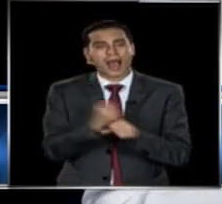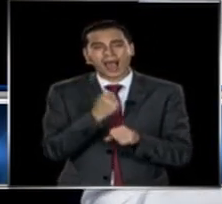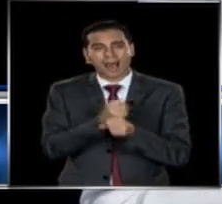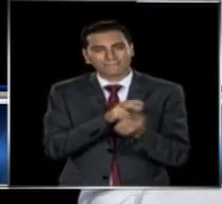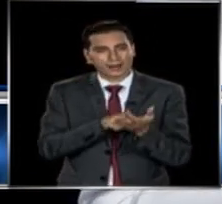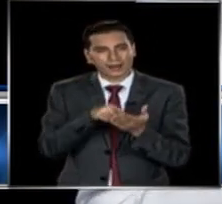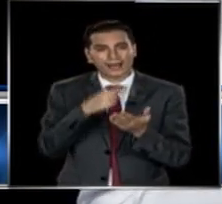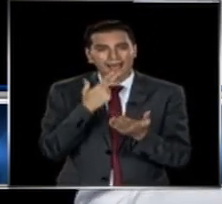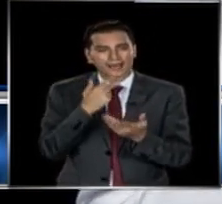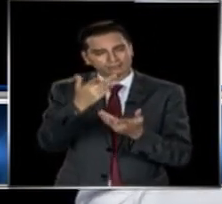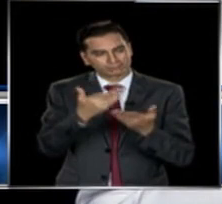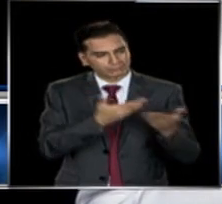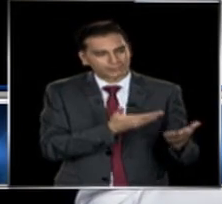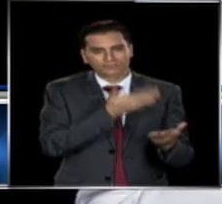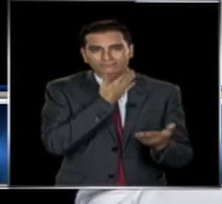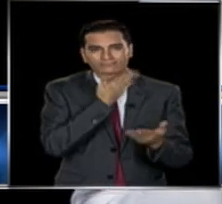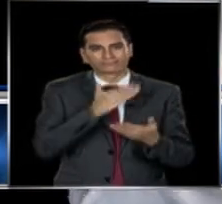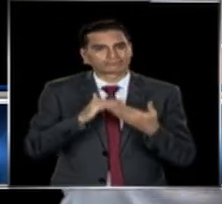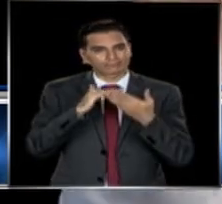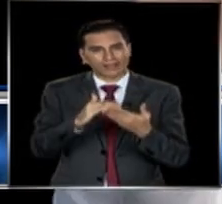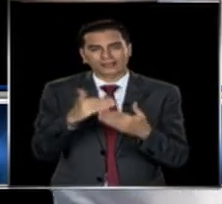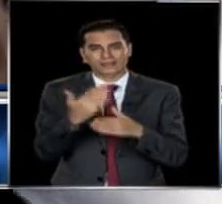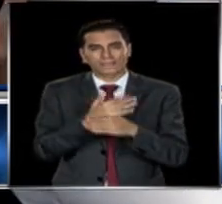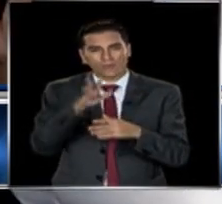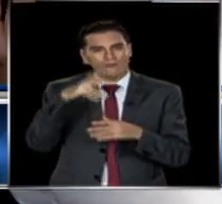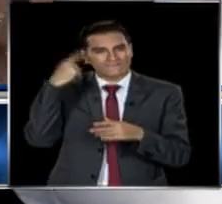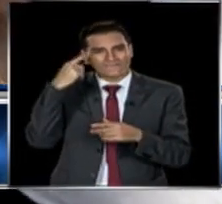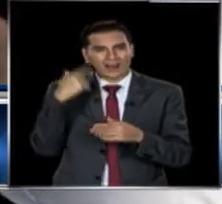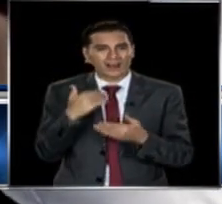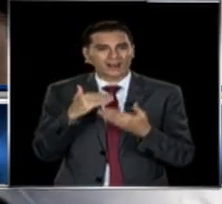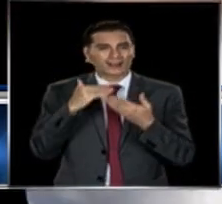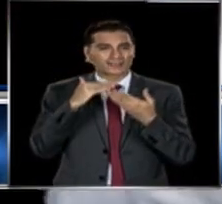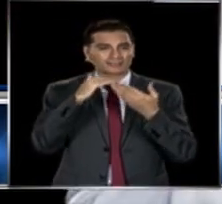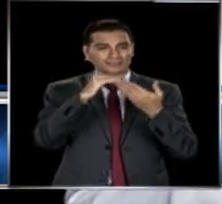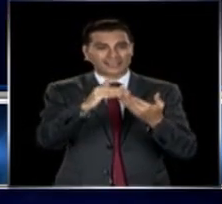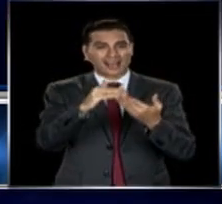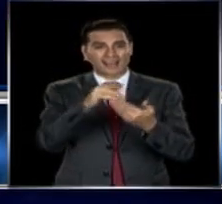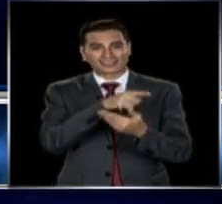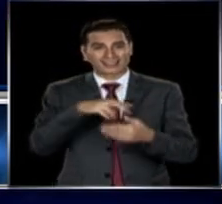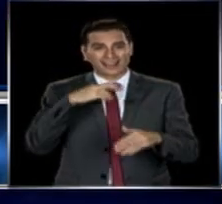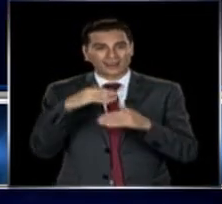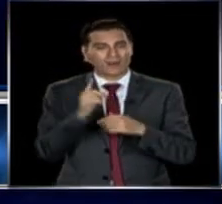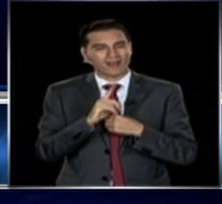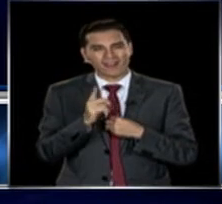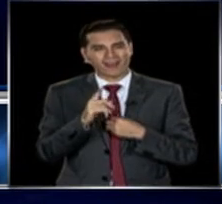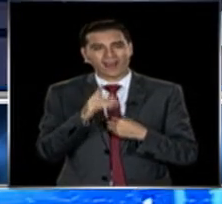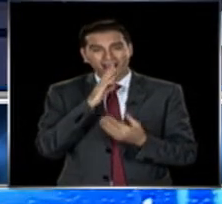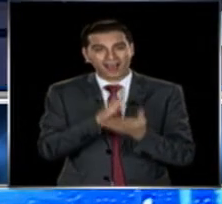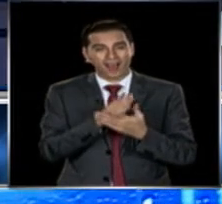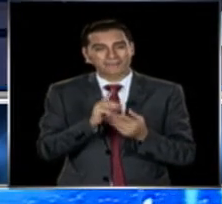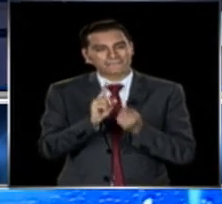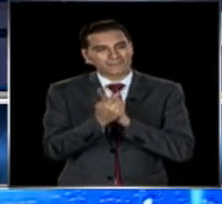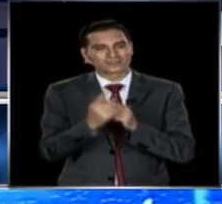العطاء بيسعدنا احنا نفسنا. احنا فاكرين نفسهم احنا اللي بنسعدهم، لا الحقيقه هم اللي بيسعدونا. فالحقيقه بنعمل